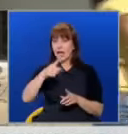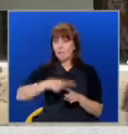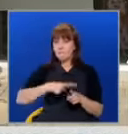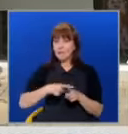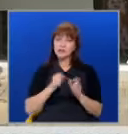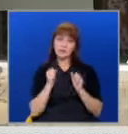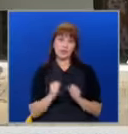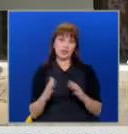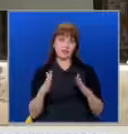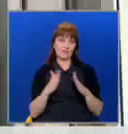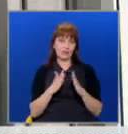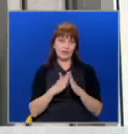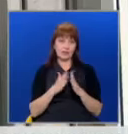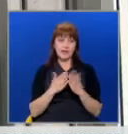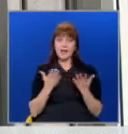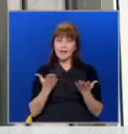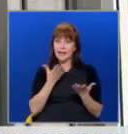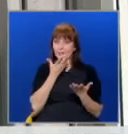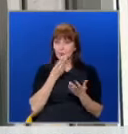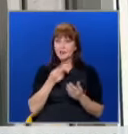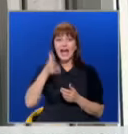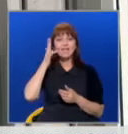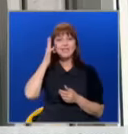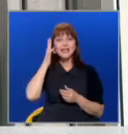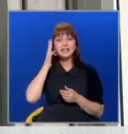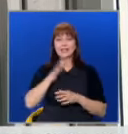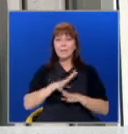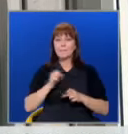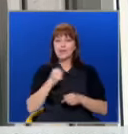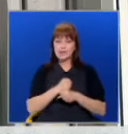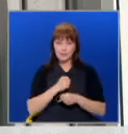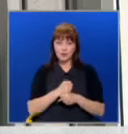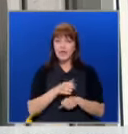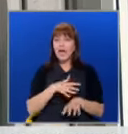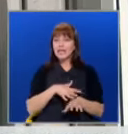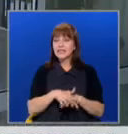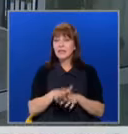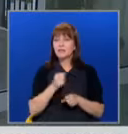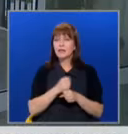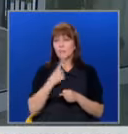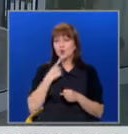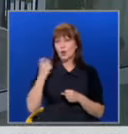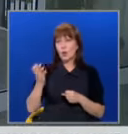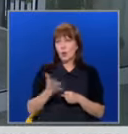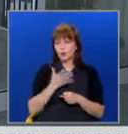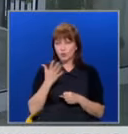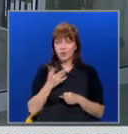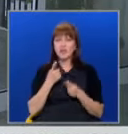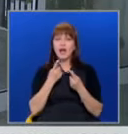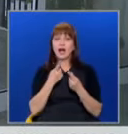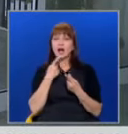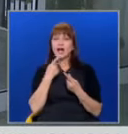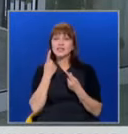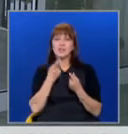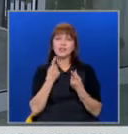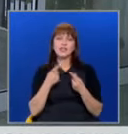стоят вкъщи. Най-популярна напоследък е френската безработица. Но схемата работи от години, разказва Бертрам Ролман, управител на